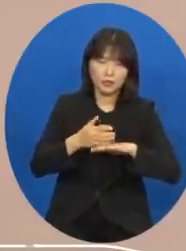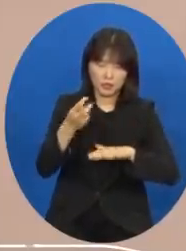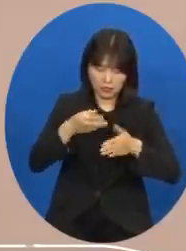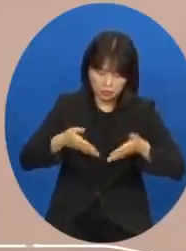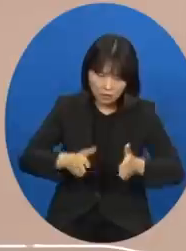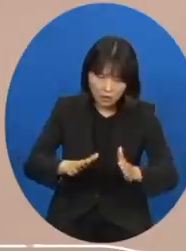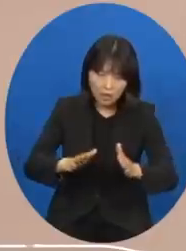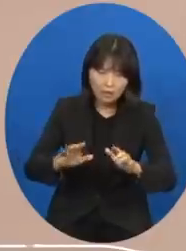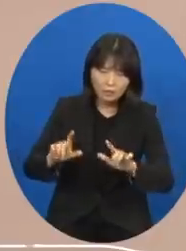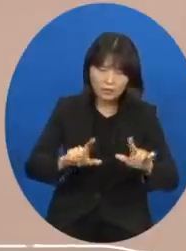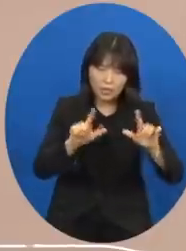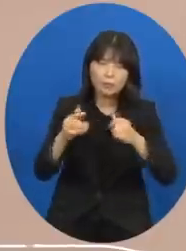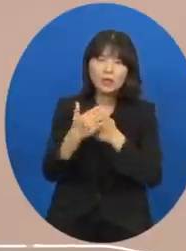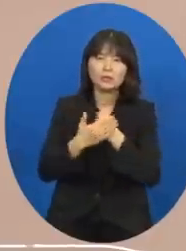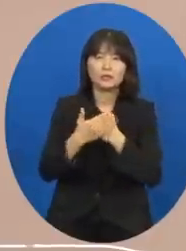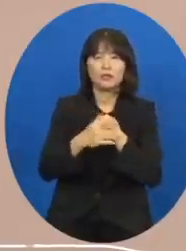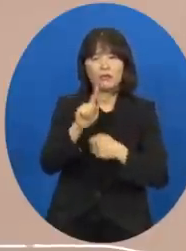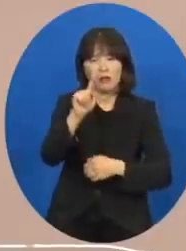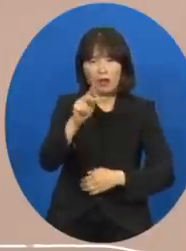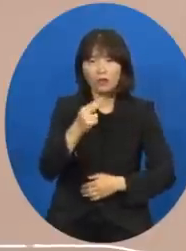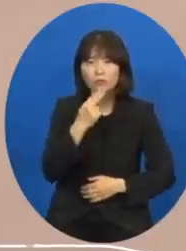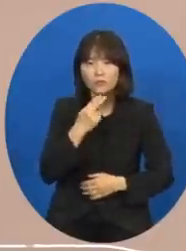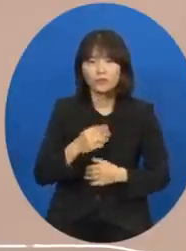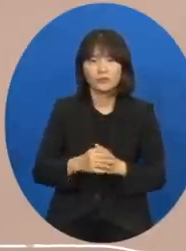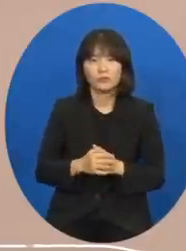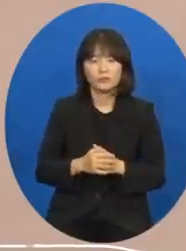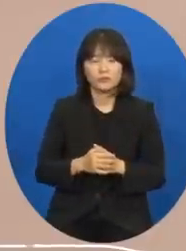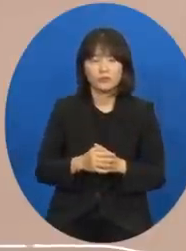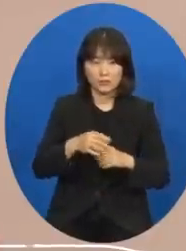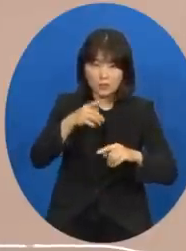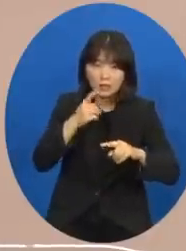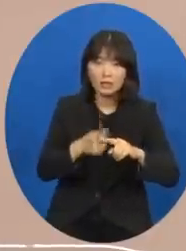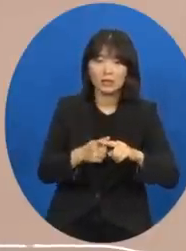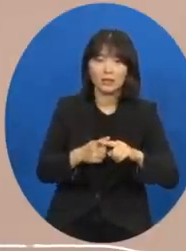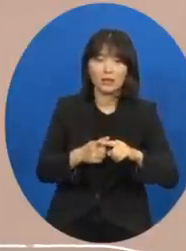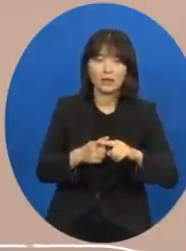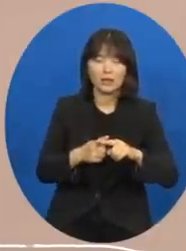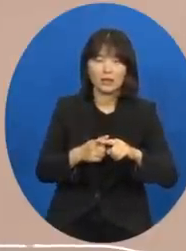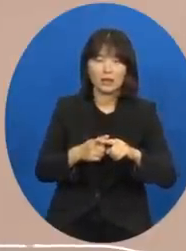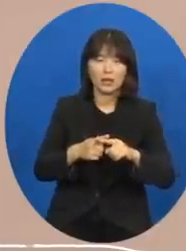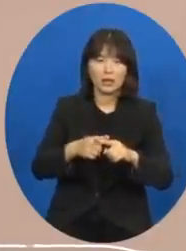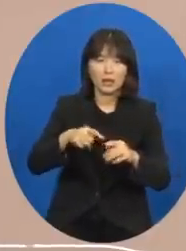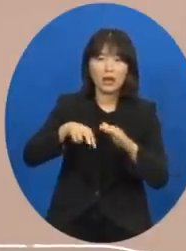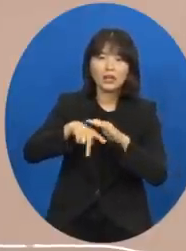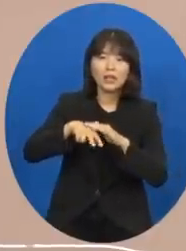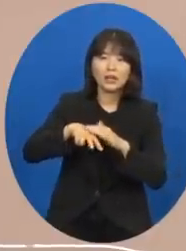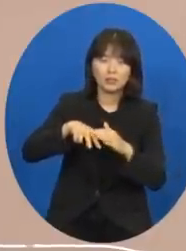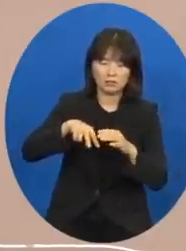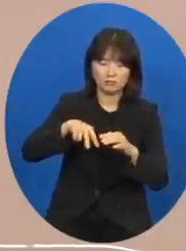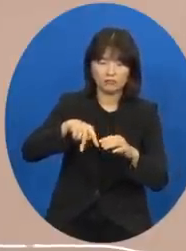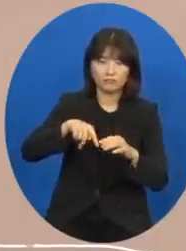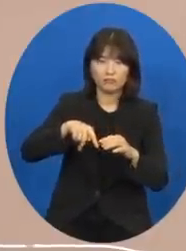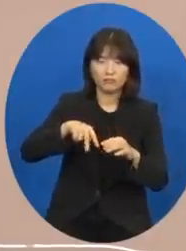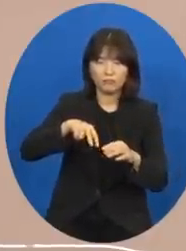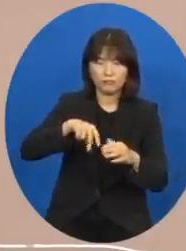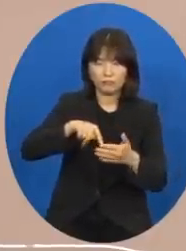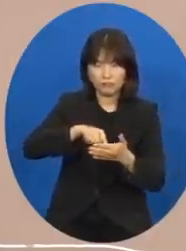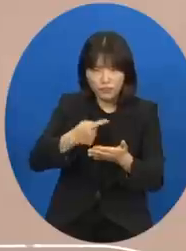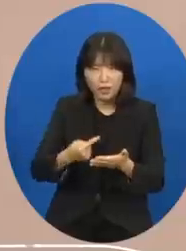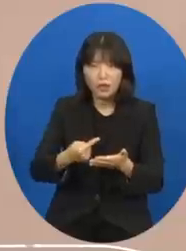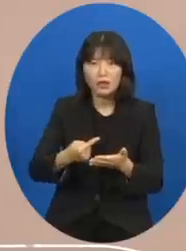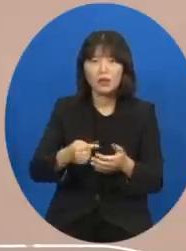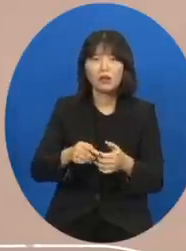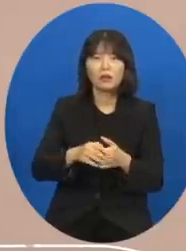은혜 없었어요. 그러다가 다리가 부러지는 중상을 입고 장애인이들